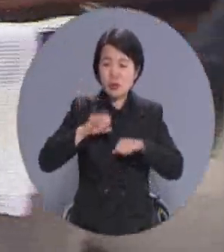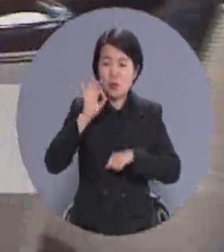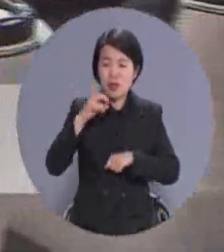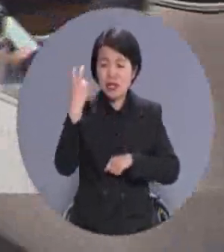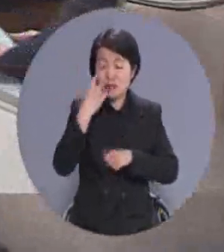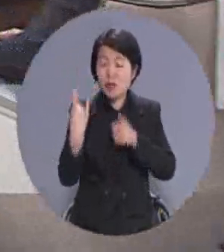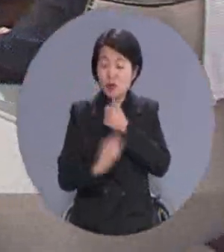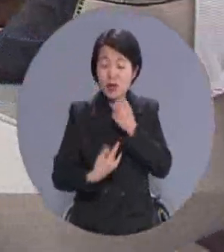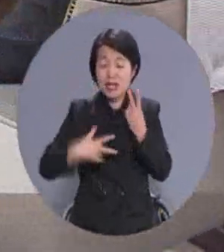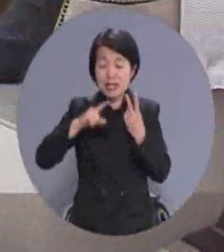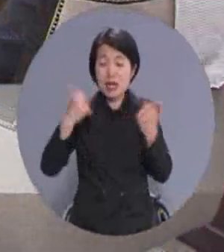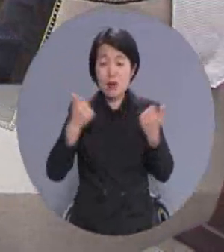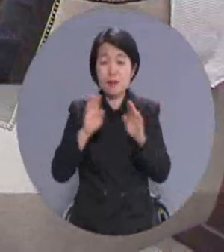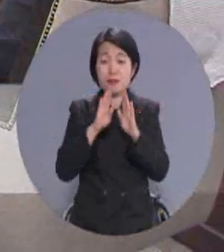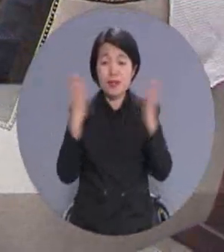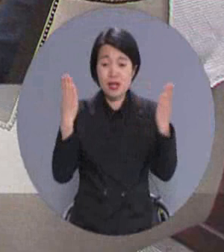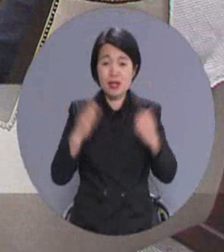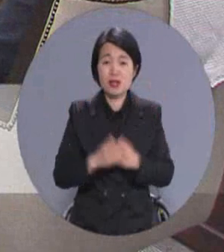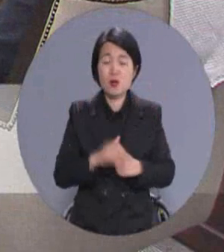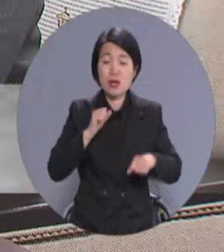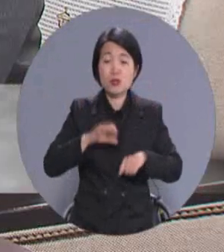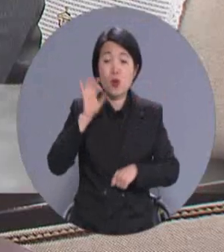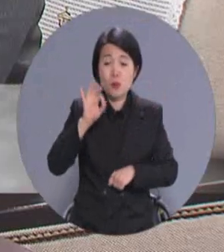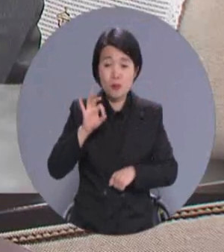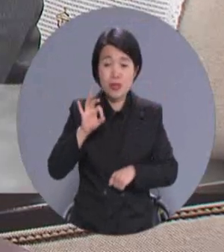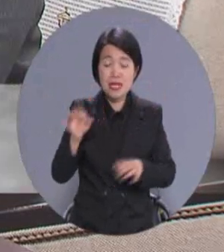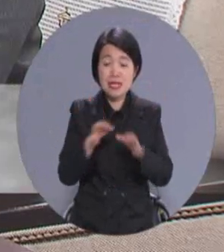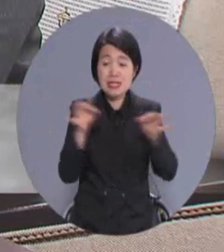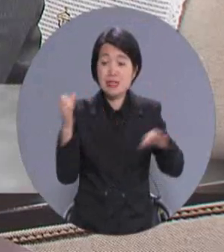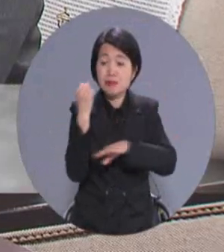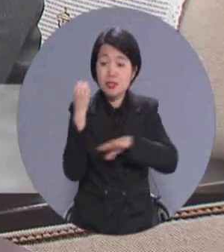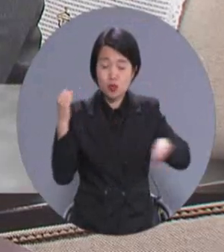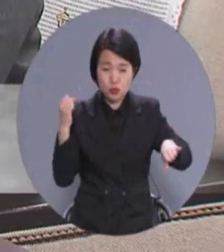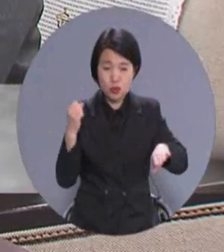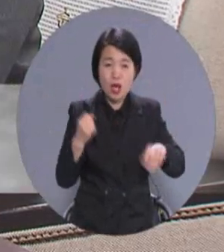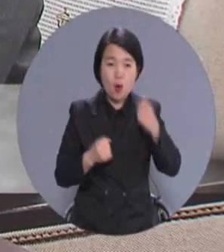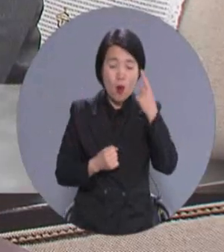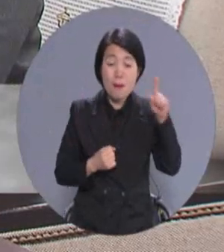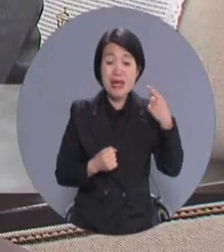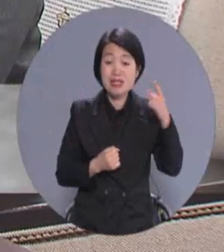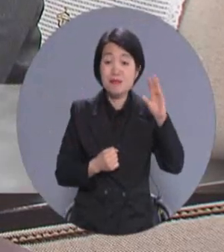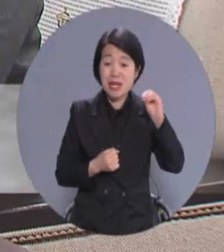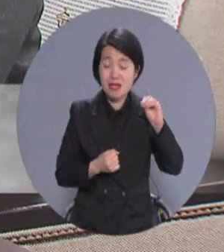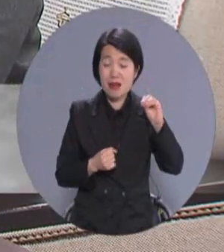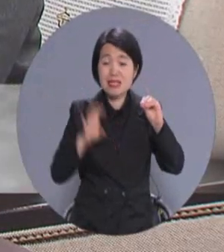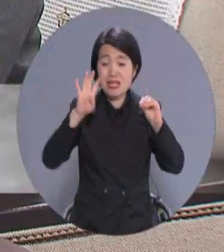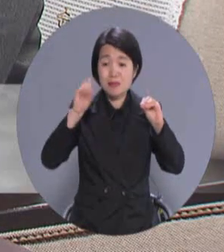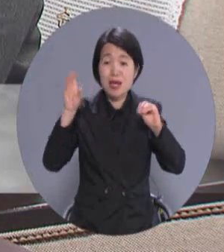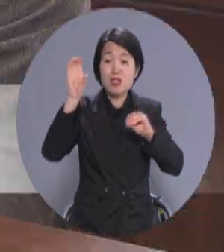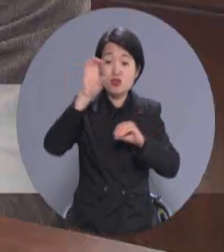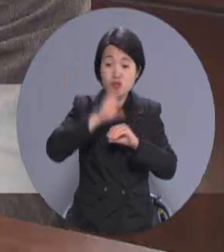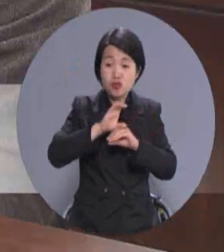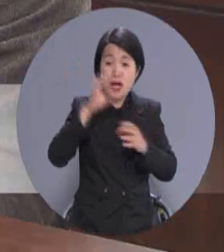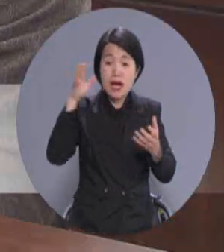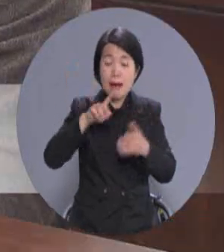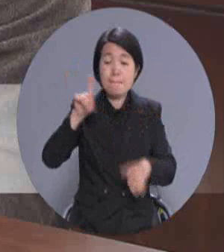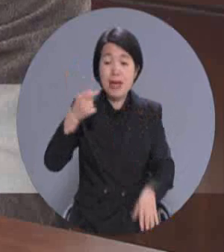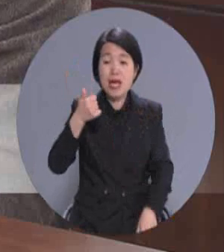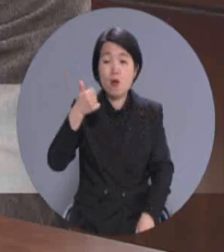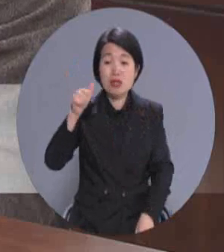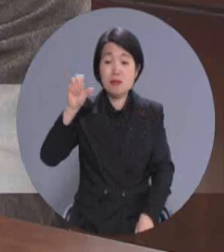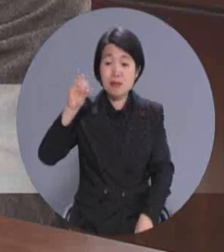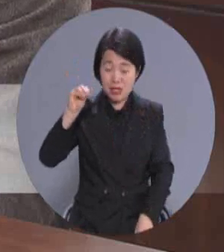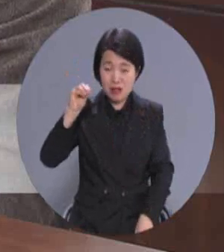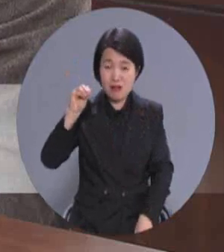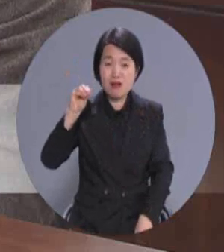22일 제2차 회의를 열고 의정활동비 지급 기준액을 기존 월 110만 원에서 40만 원 인상된 월